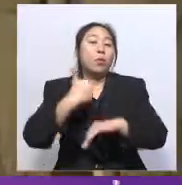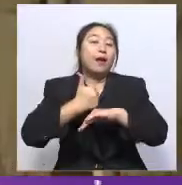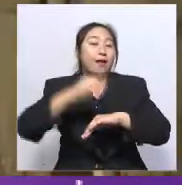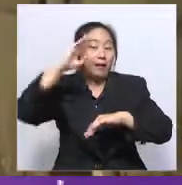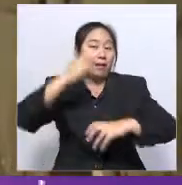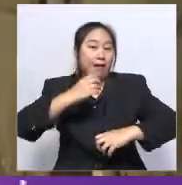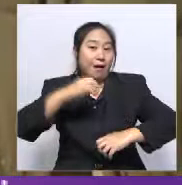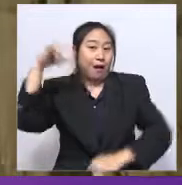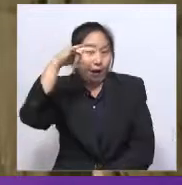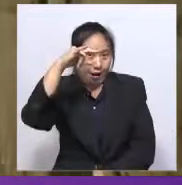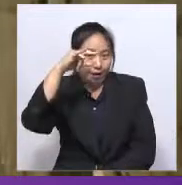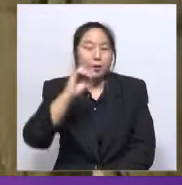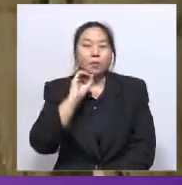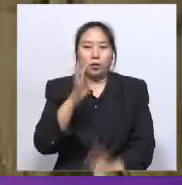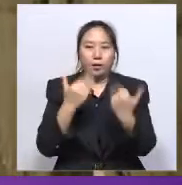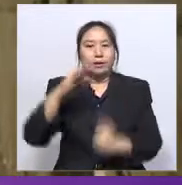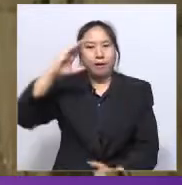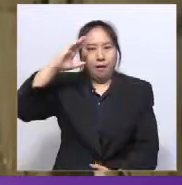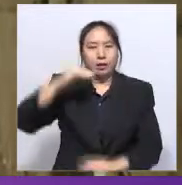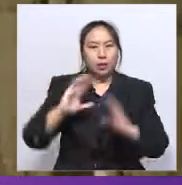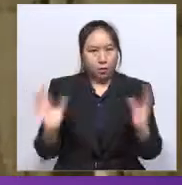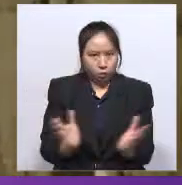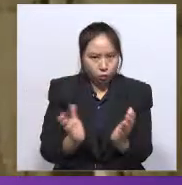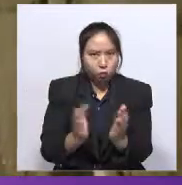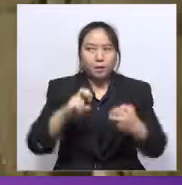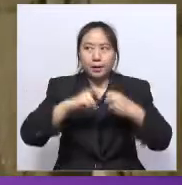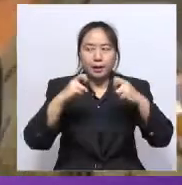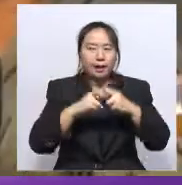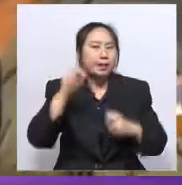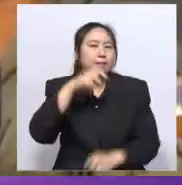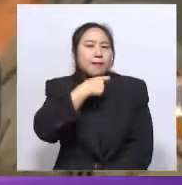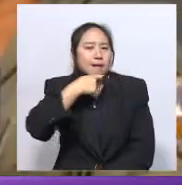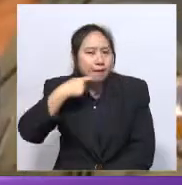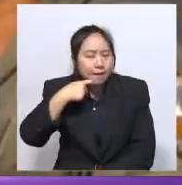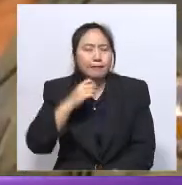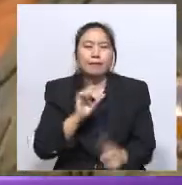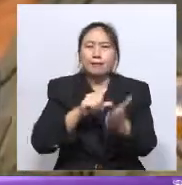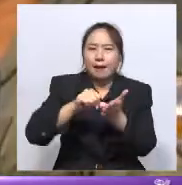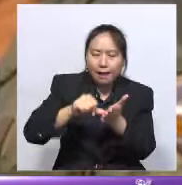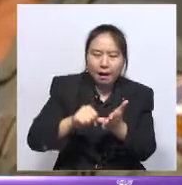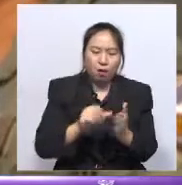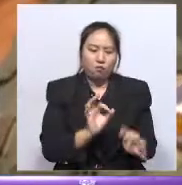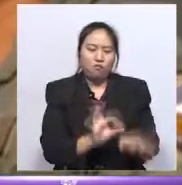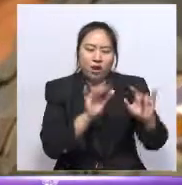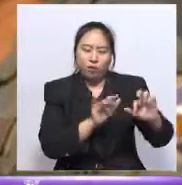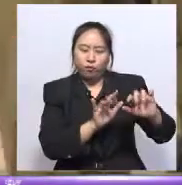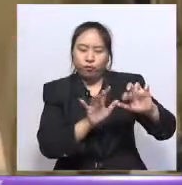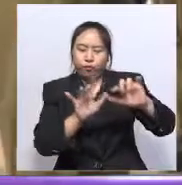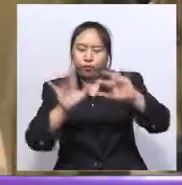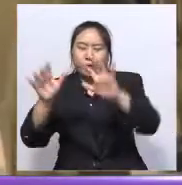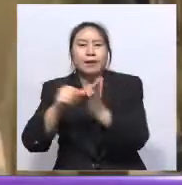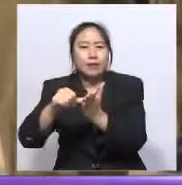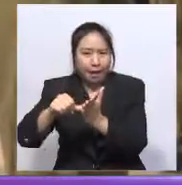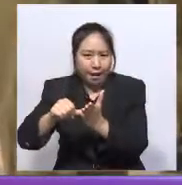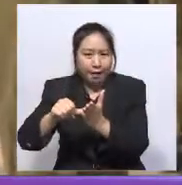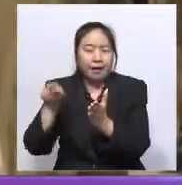นะครับว่าทางกองทัพอากาศสนับสนุนการมีส่วนร่วมในการแก้ไขปัญหาภัยแล้งหมอกควันรวมทั้งปฏิบัติการฝนหลวงยับ